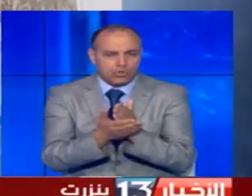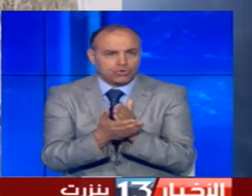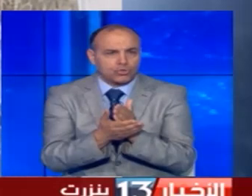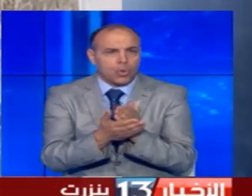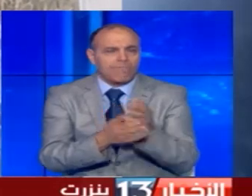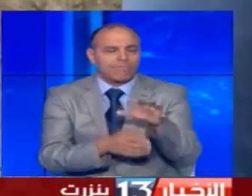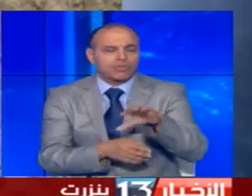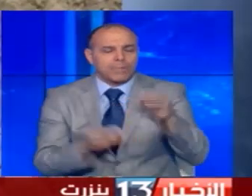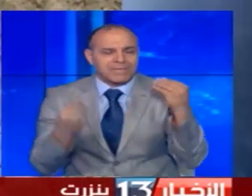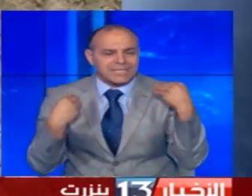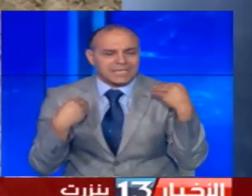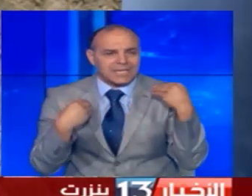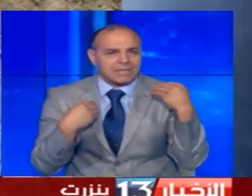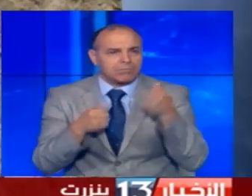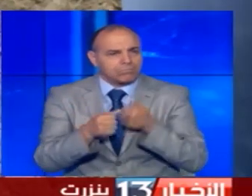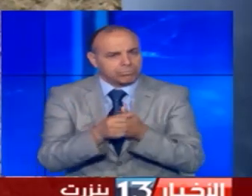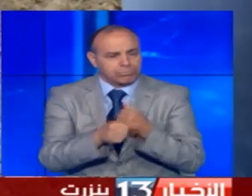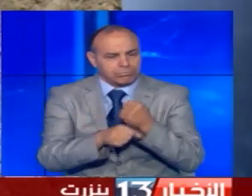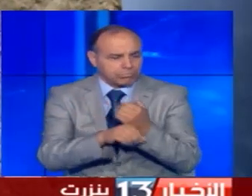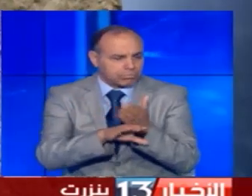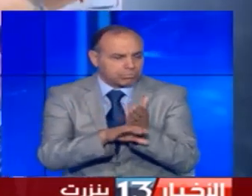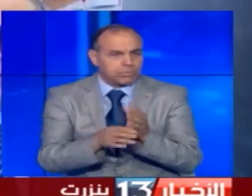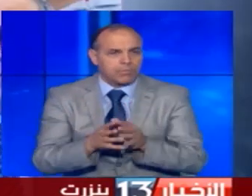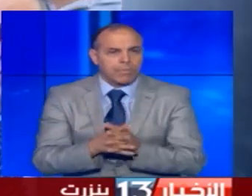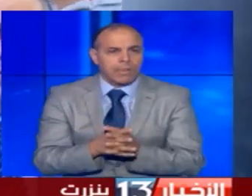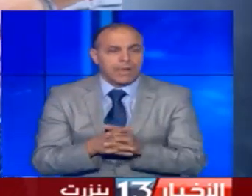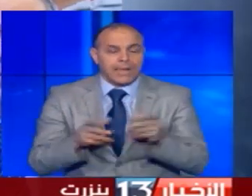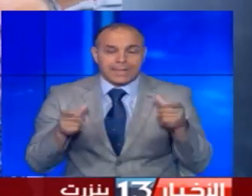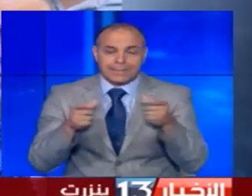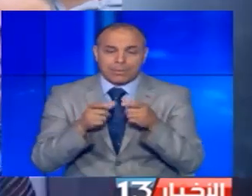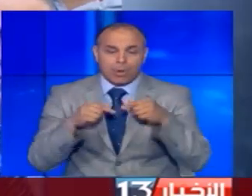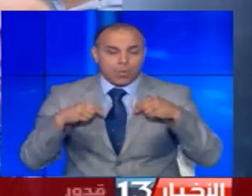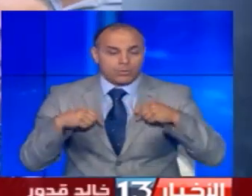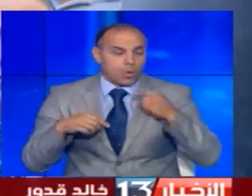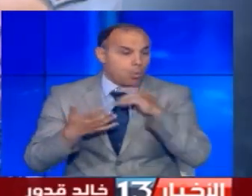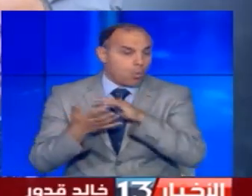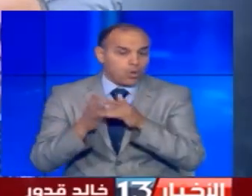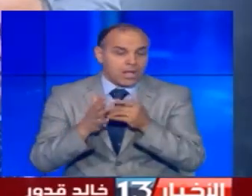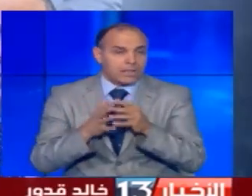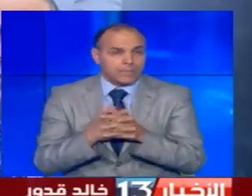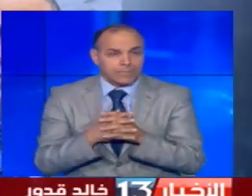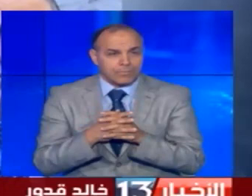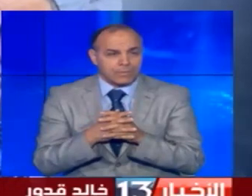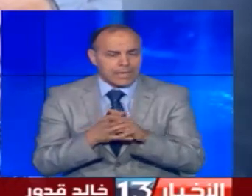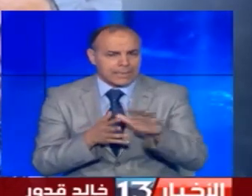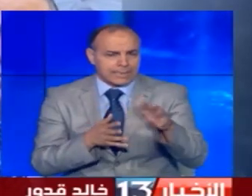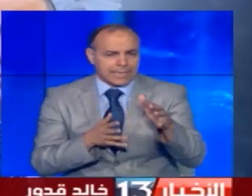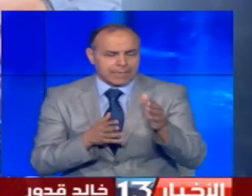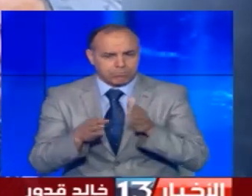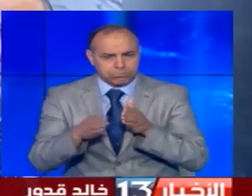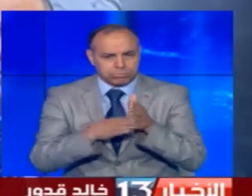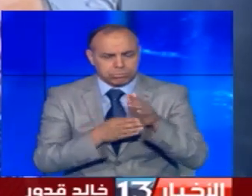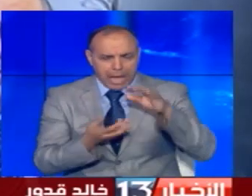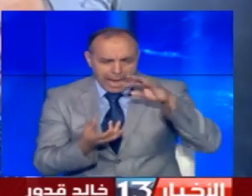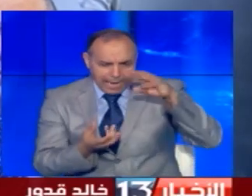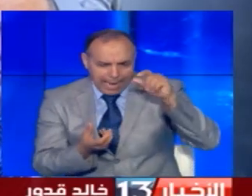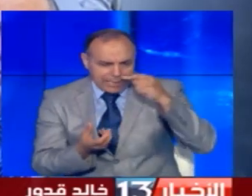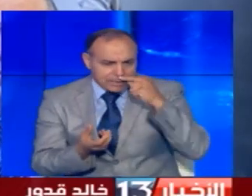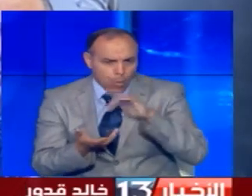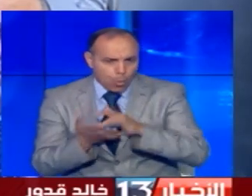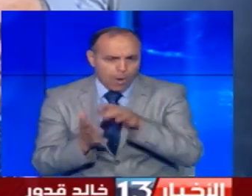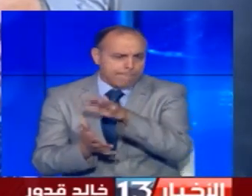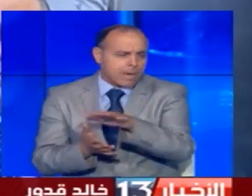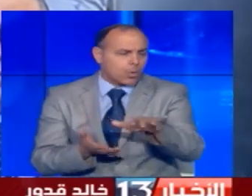بالجهه والتشريعي في انشائها الدولارات انه معناها اه تقريبا ادخال الغاز في جميع